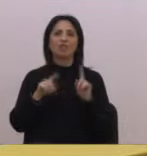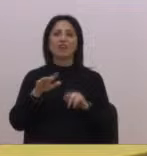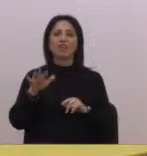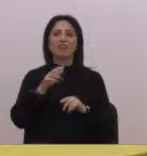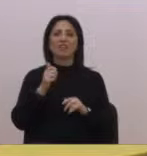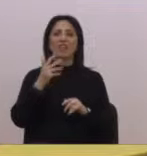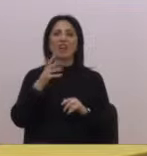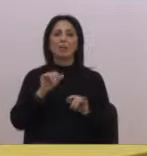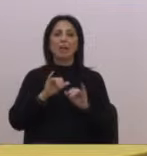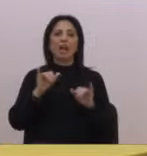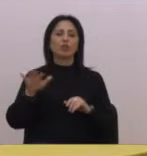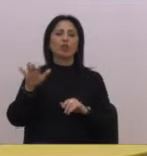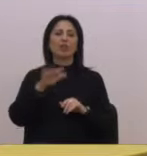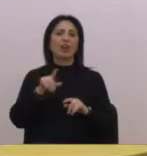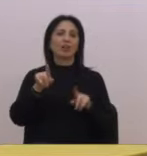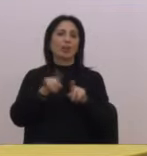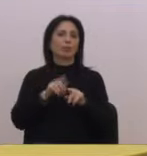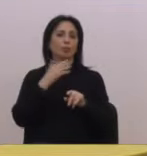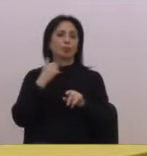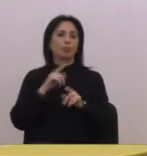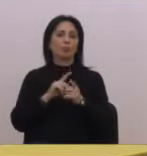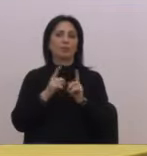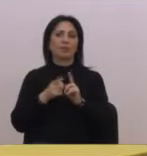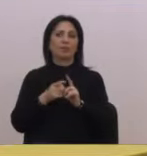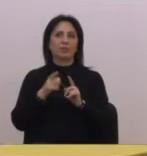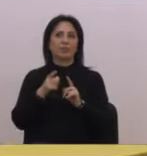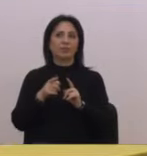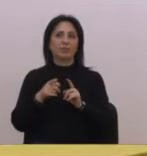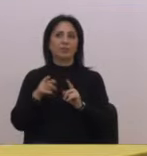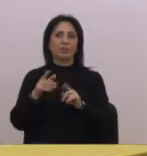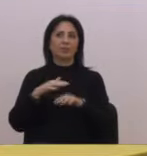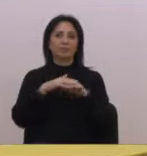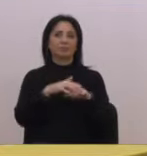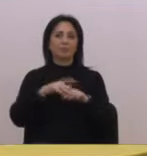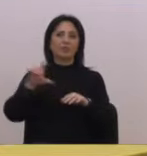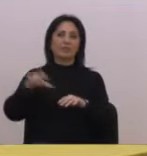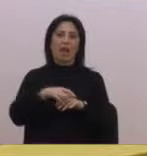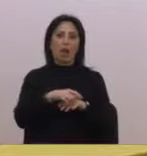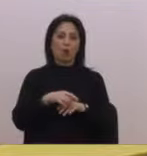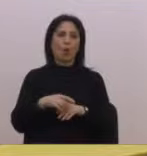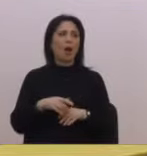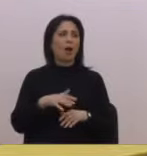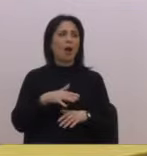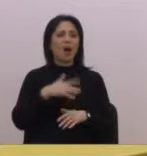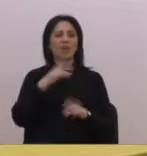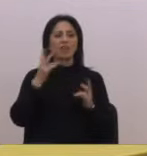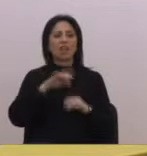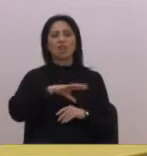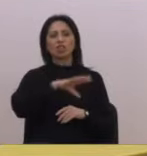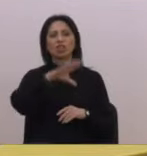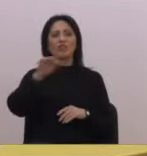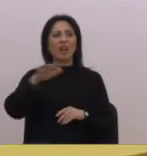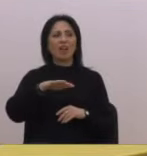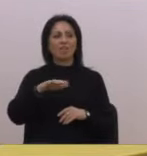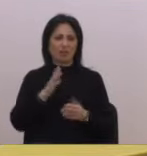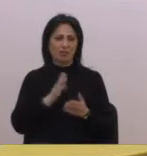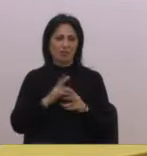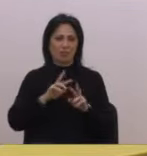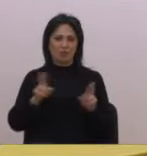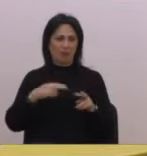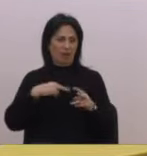ramdini megani, care boli cu ebi, pirikit, aris, am remitat sebi, scaro, da aram imrebi, magram, huela cu ebi, romel sa tsak,